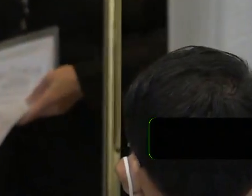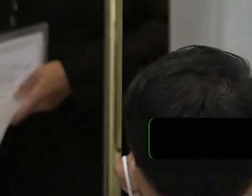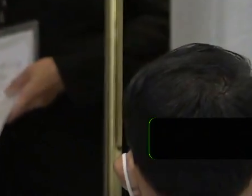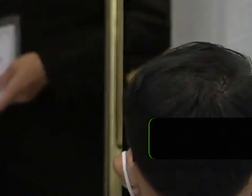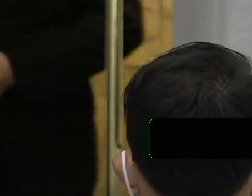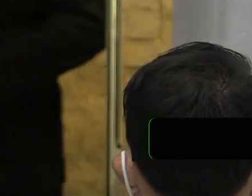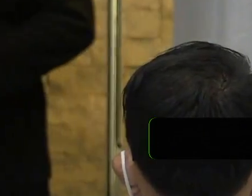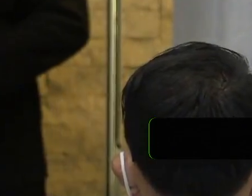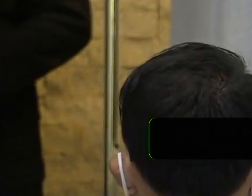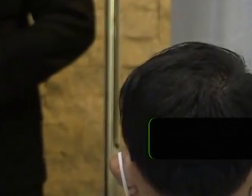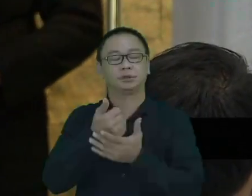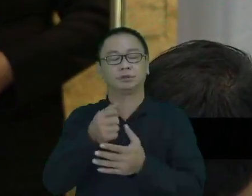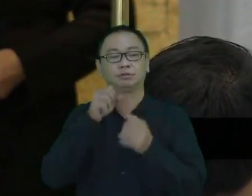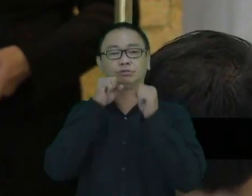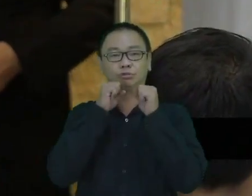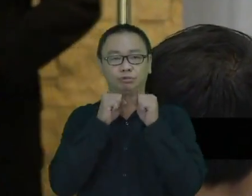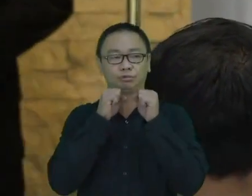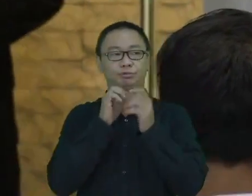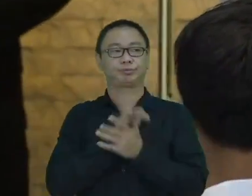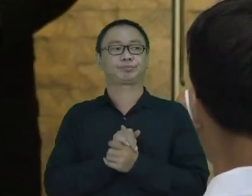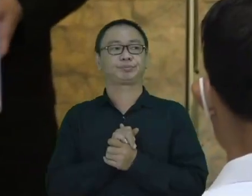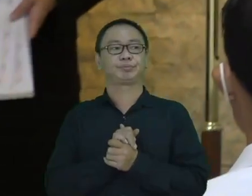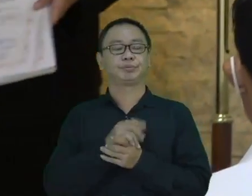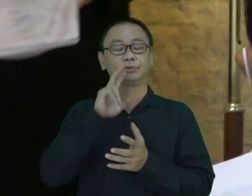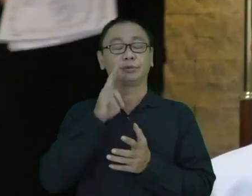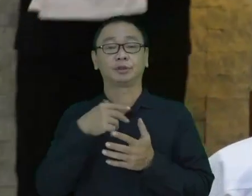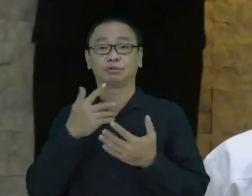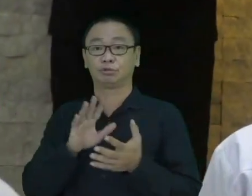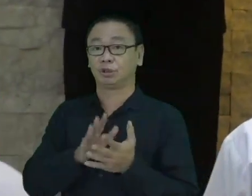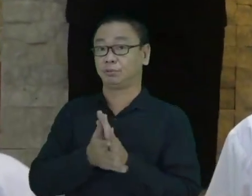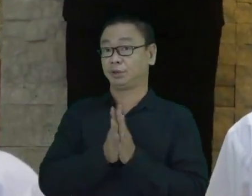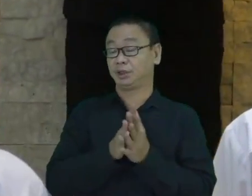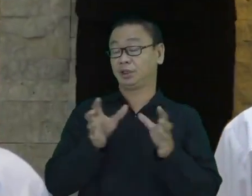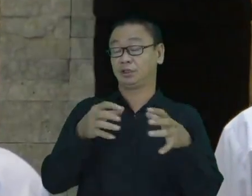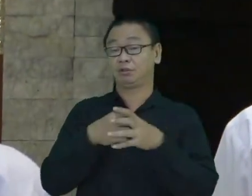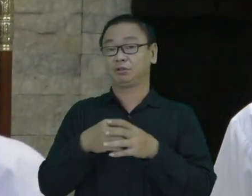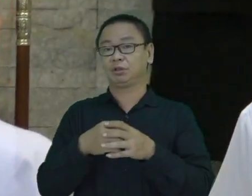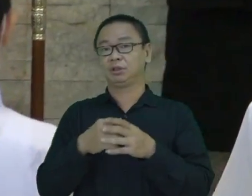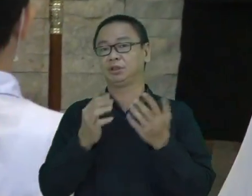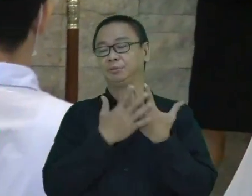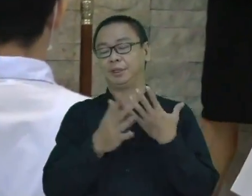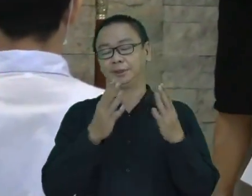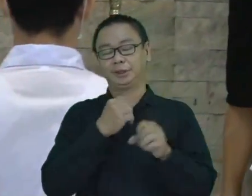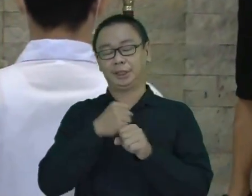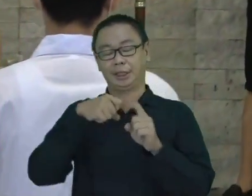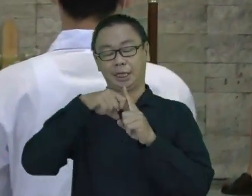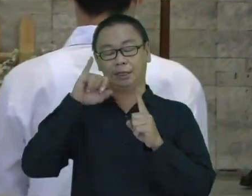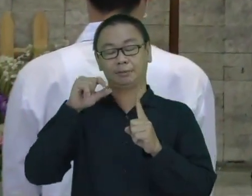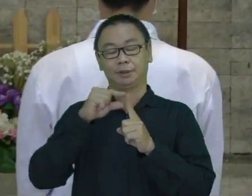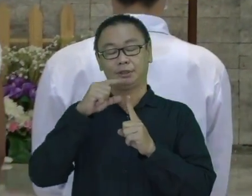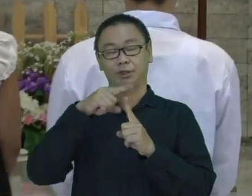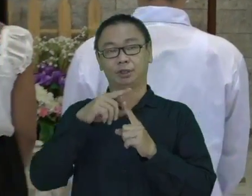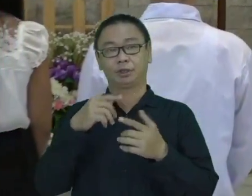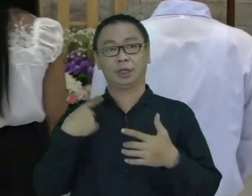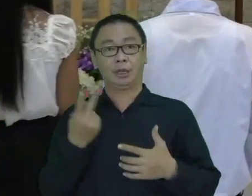silakan duduk kembali. Dan saudara-saudara yang telah menjadi anggota Jemaat GKI Peterongan, kami bersuka cita